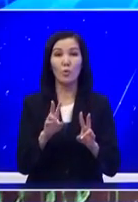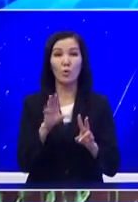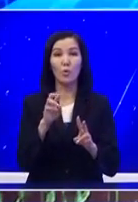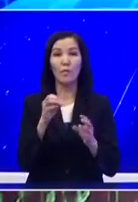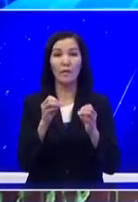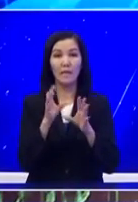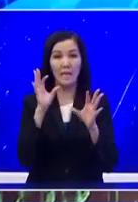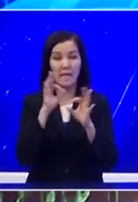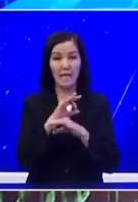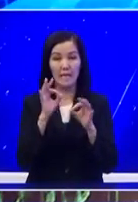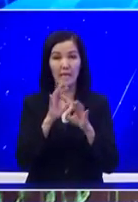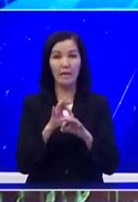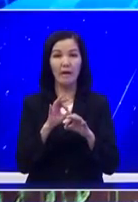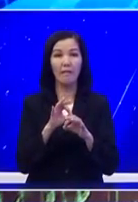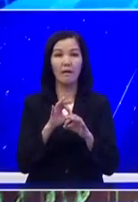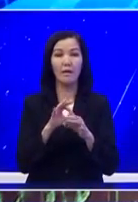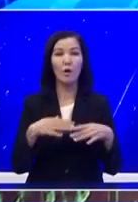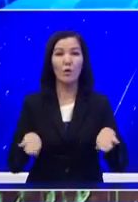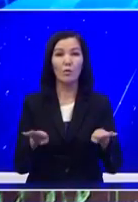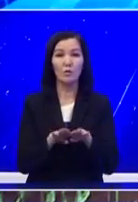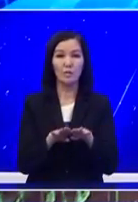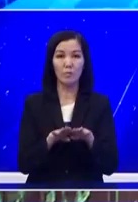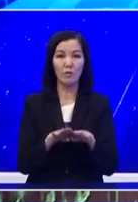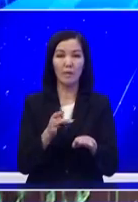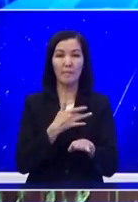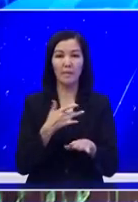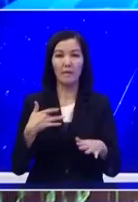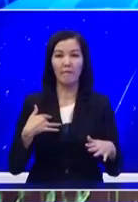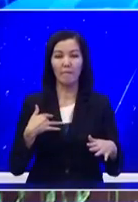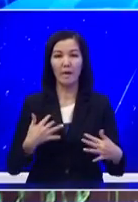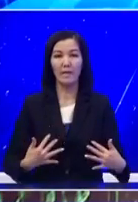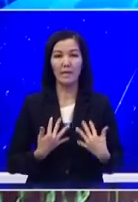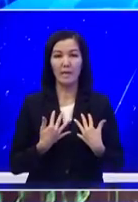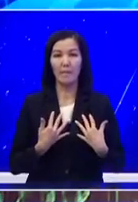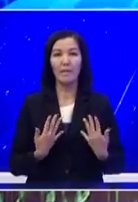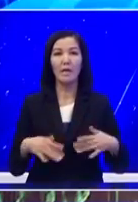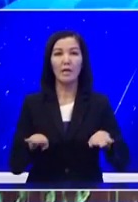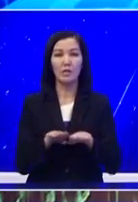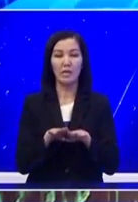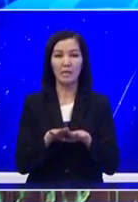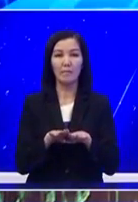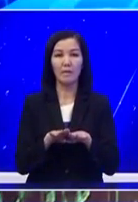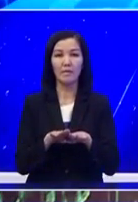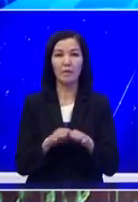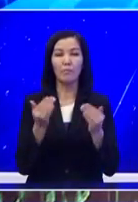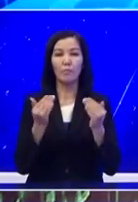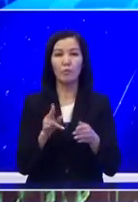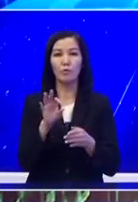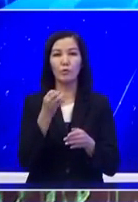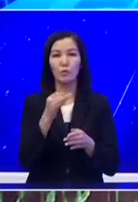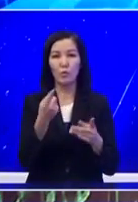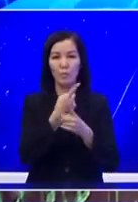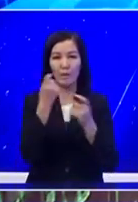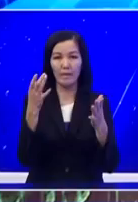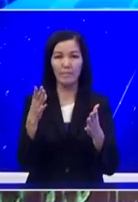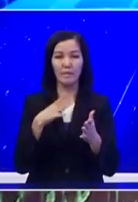және эпидемиологиялық белгілері ұқсас болғанда пневмония жағдайымен теңестіріледі. Бұл туралы Алексей Цой мәлімдеді. Естеріңізге